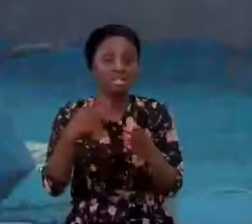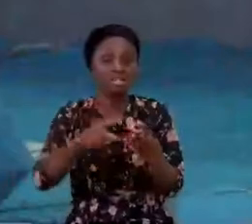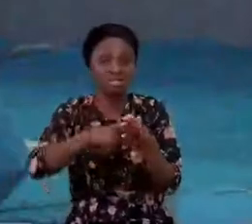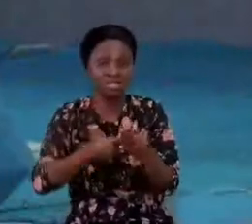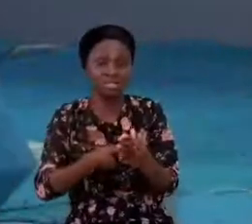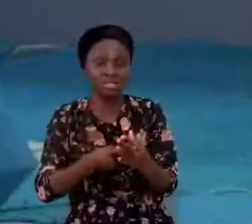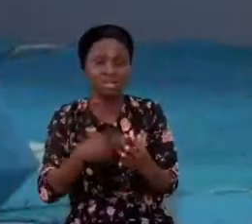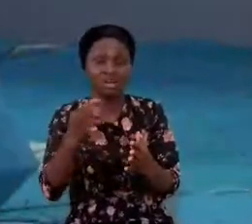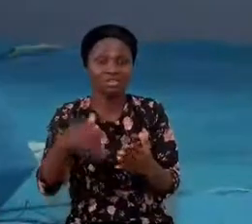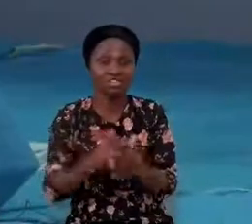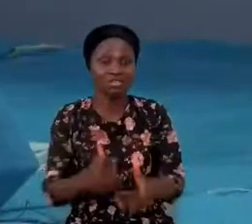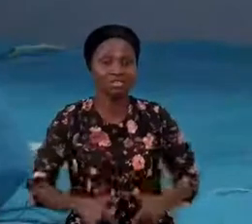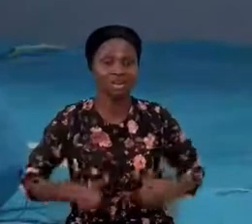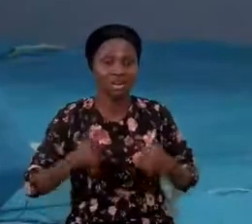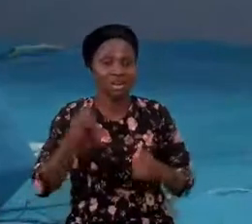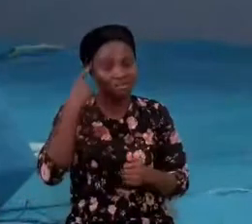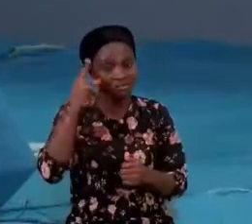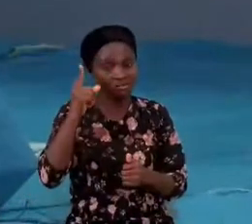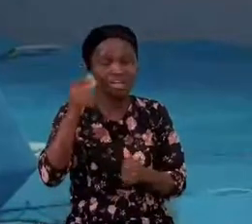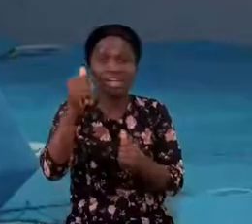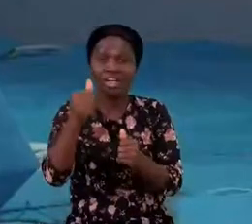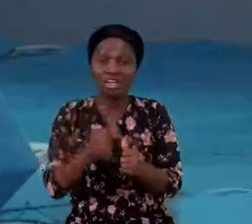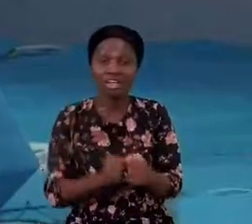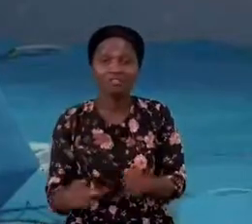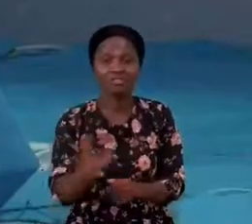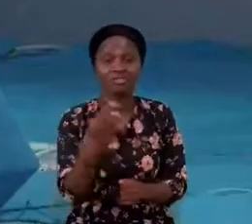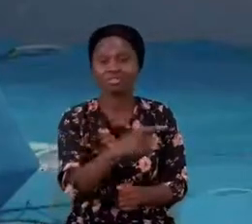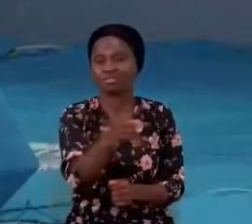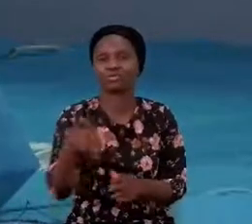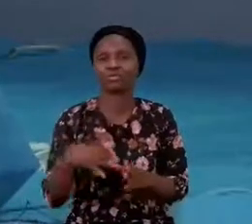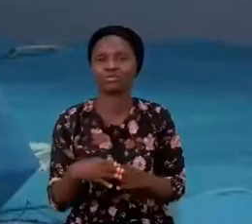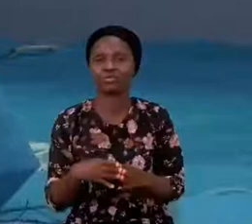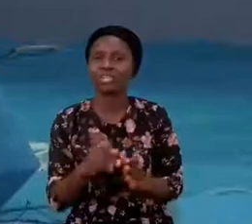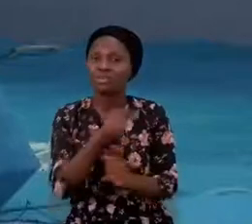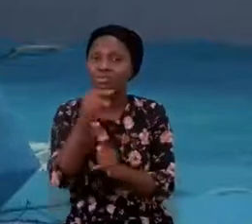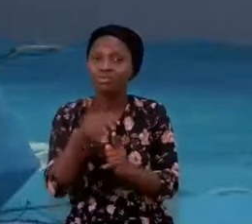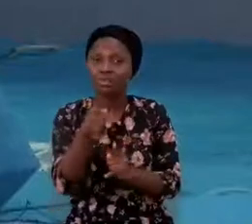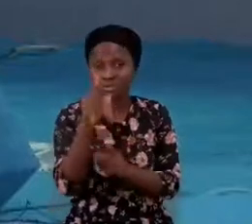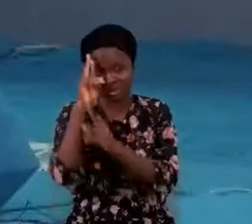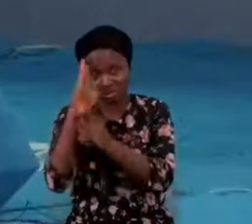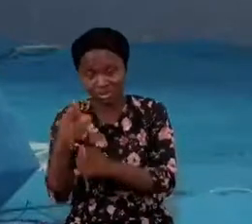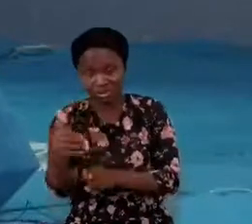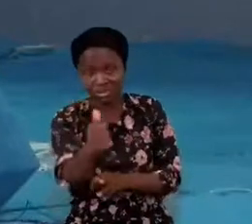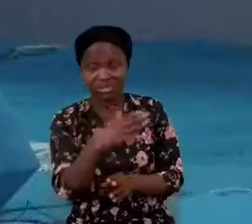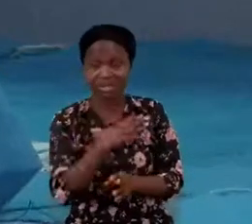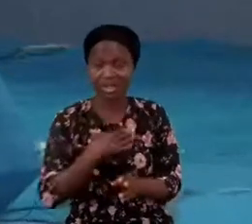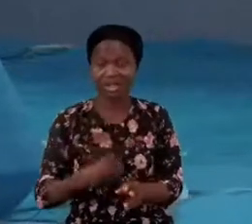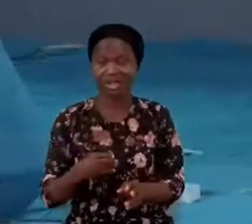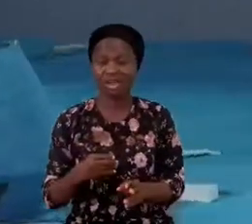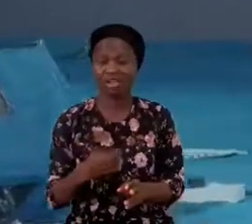vous définissez une nouvelle définition, une nouvelle direction, une nouvelle